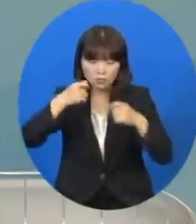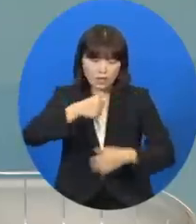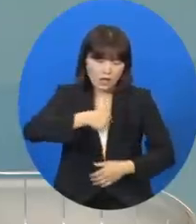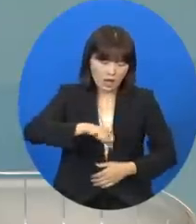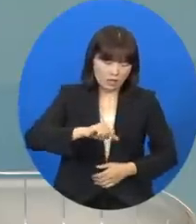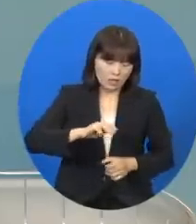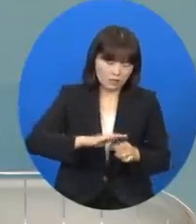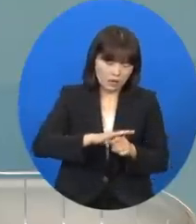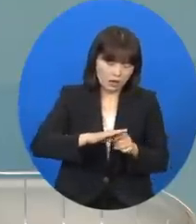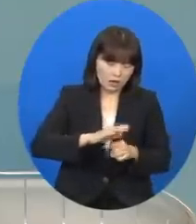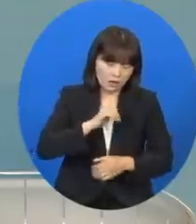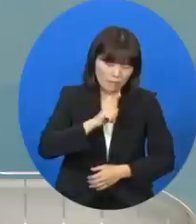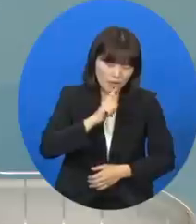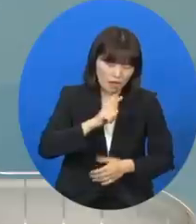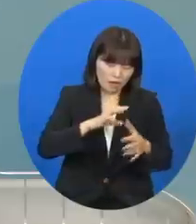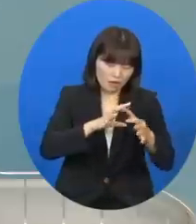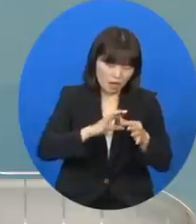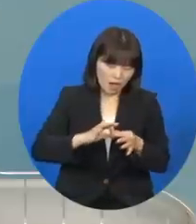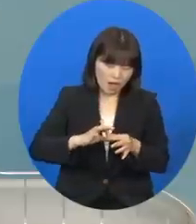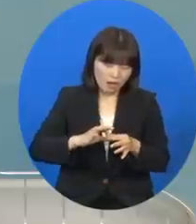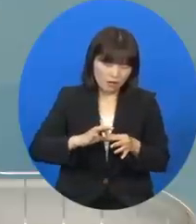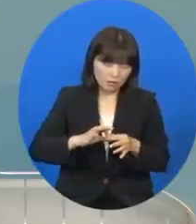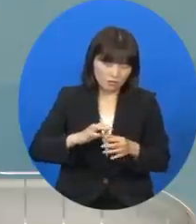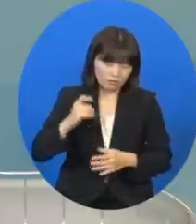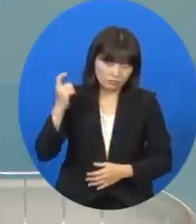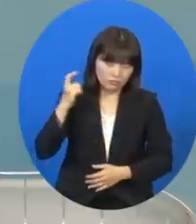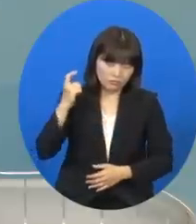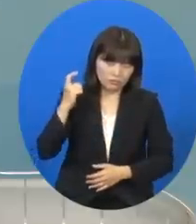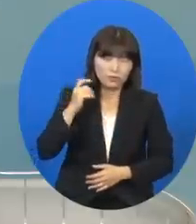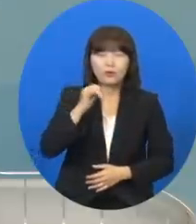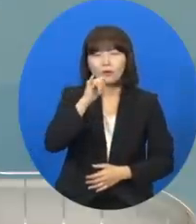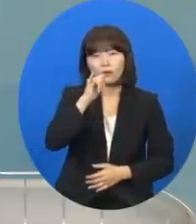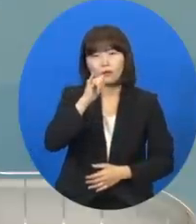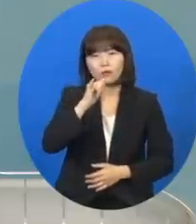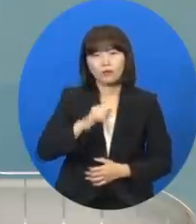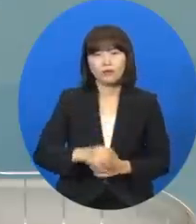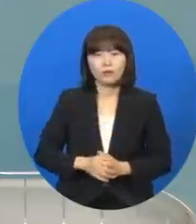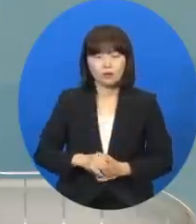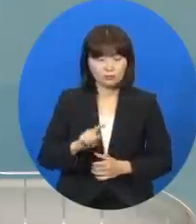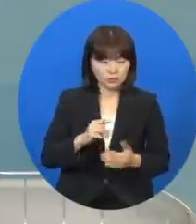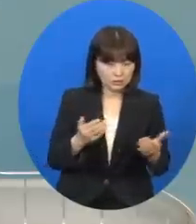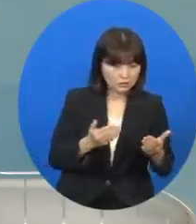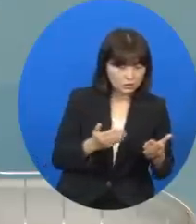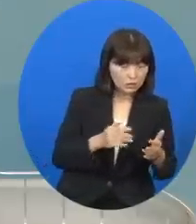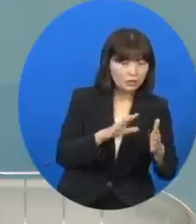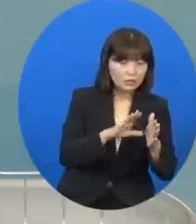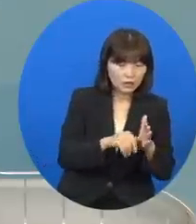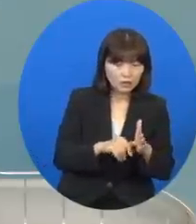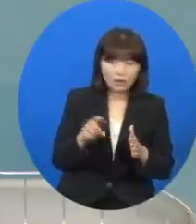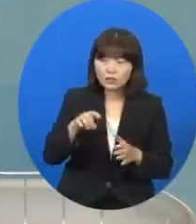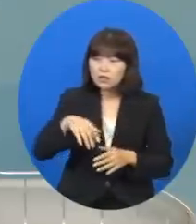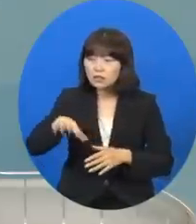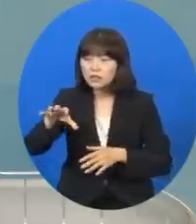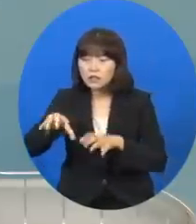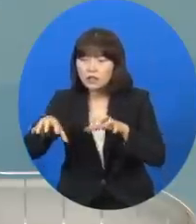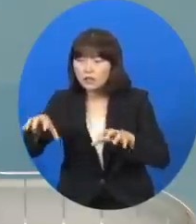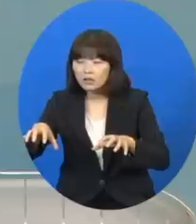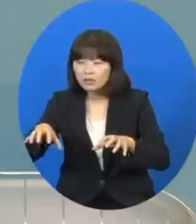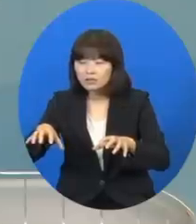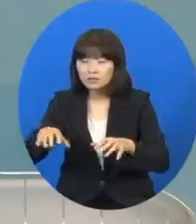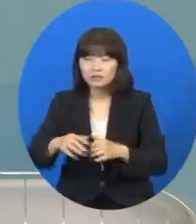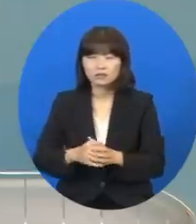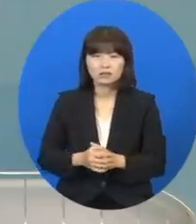말이 계속 귀에 쟁쟁하다는 거예요. 무슨 일을 하든 어디를 가든 그 기가 막힌 어려움